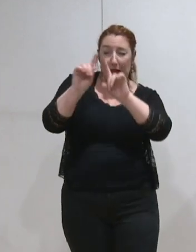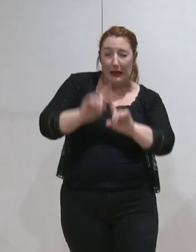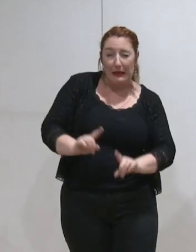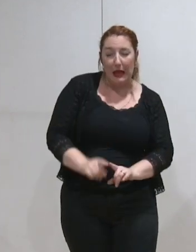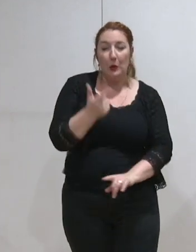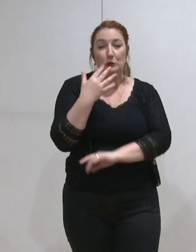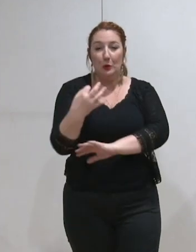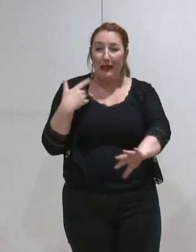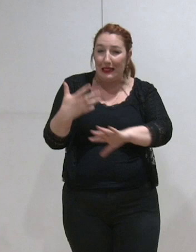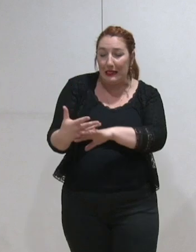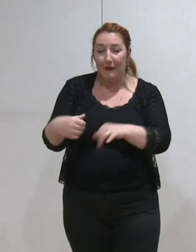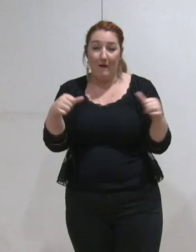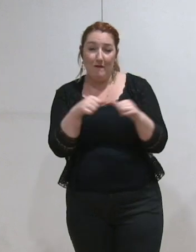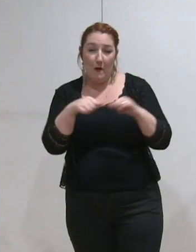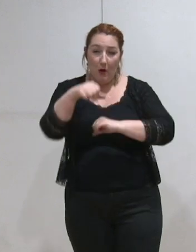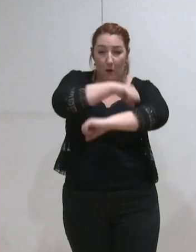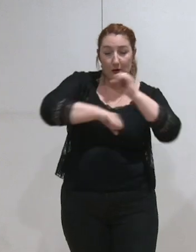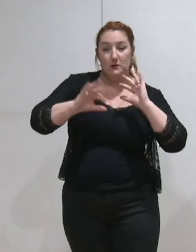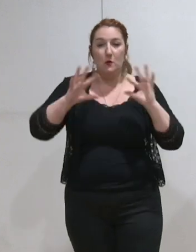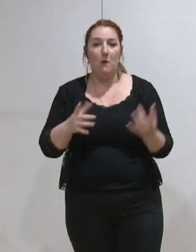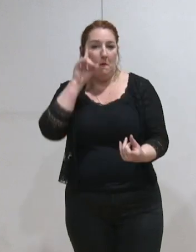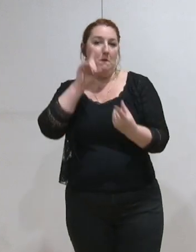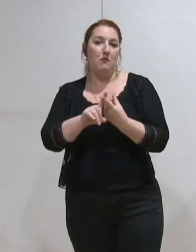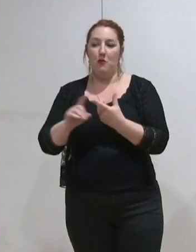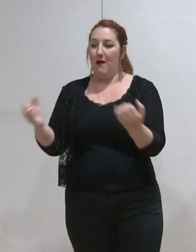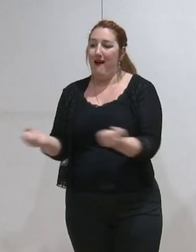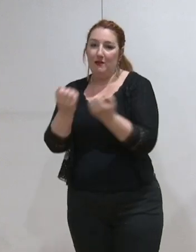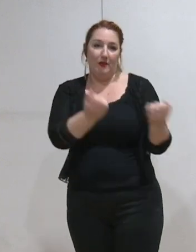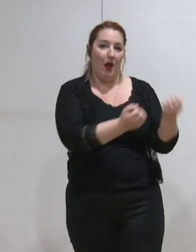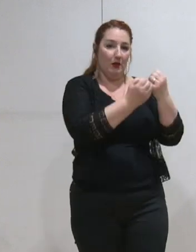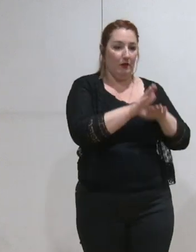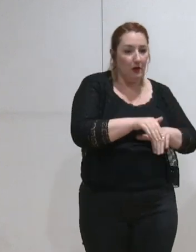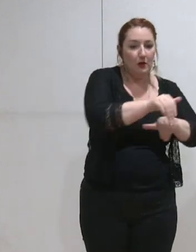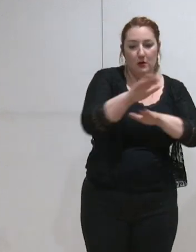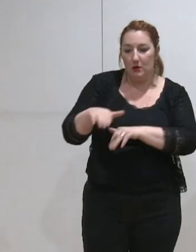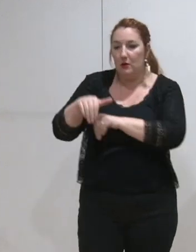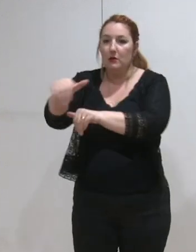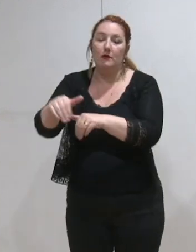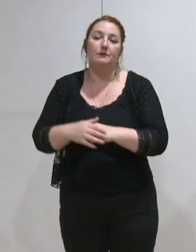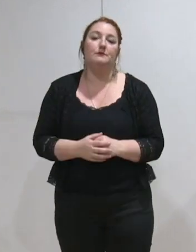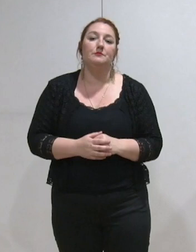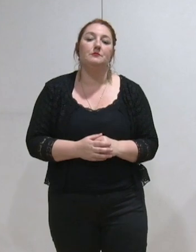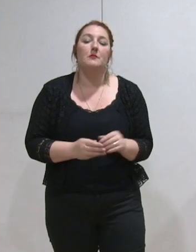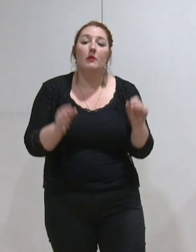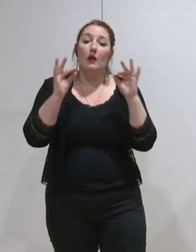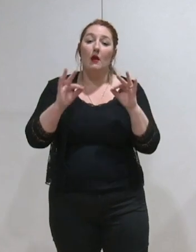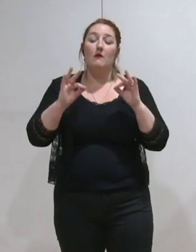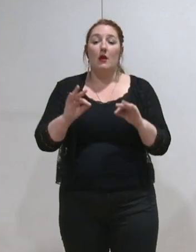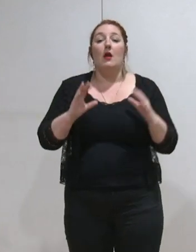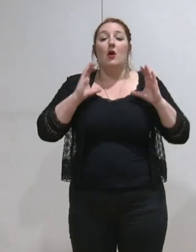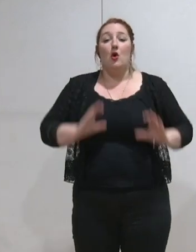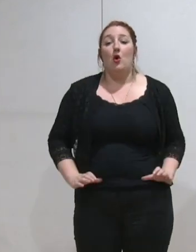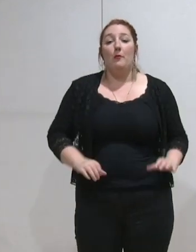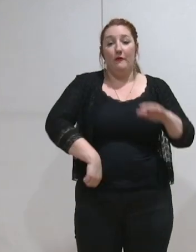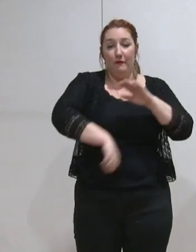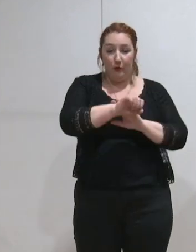des activités des sur les deux sites dévastés par le feu en ce qui concerne donc le club de foot de Villeneuve